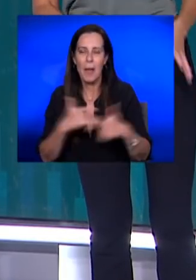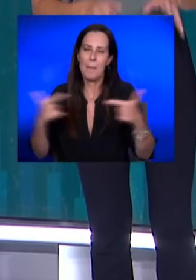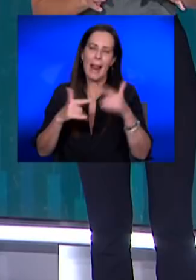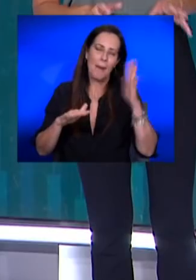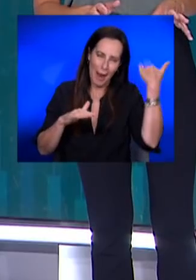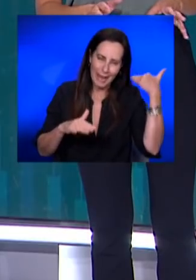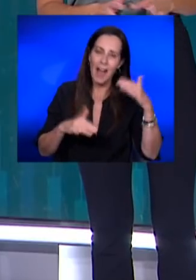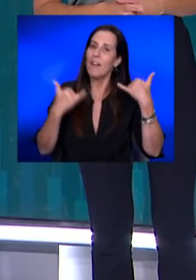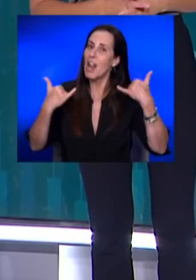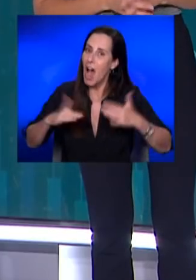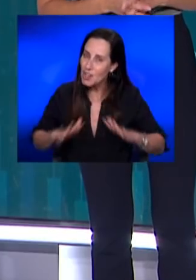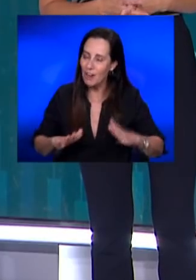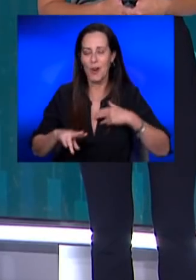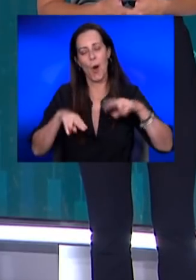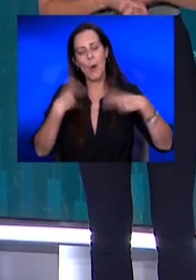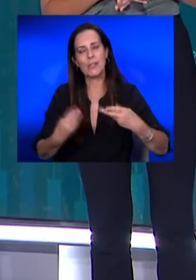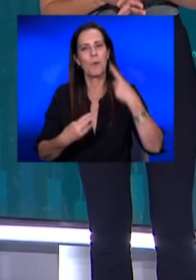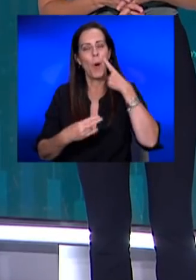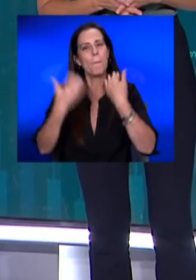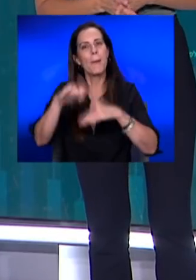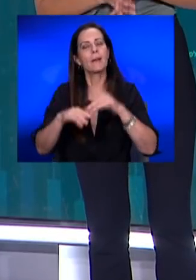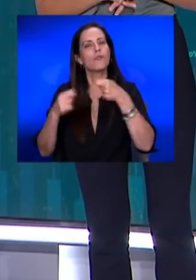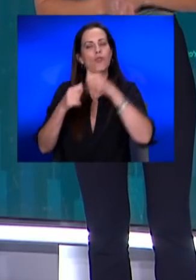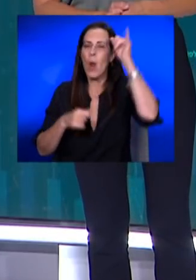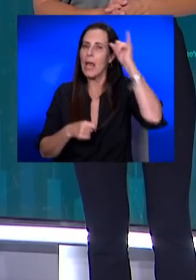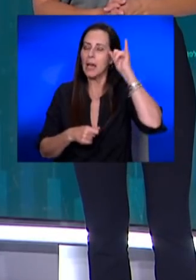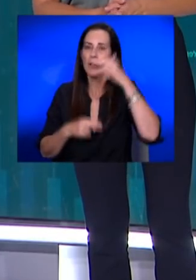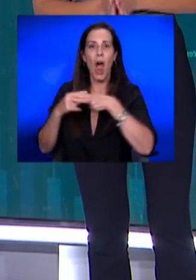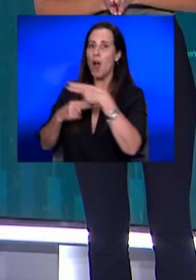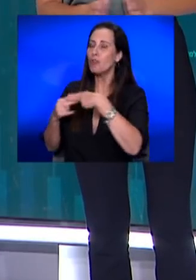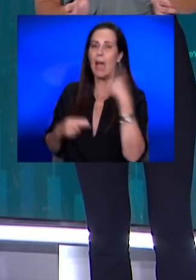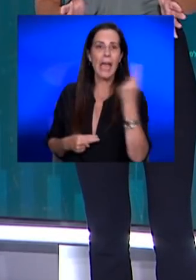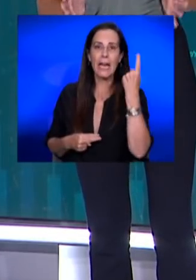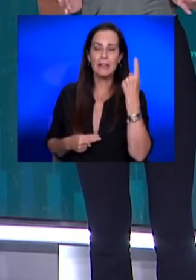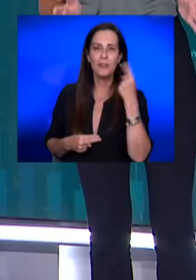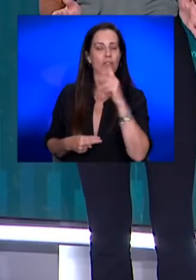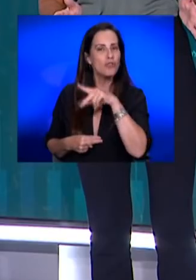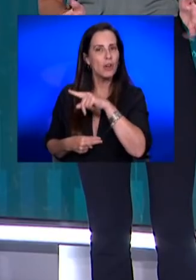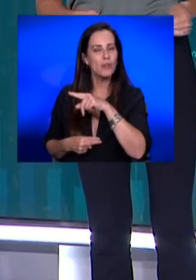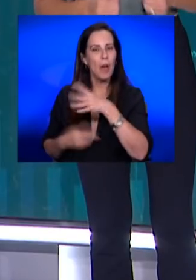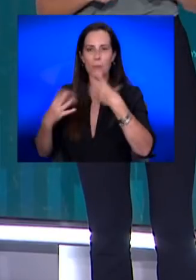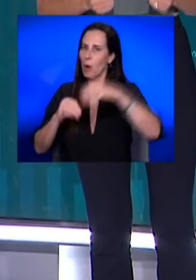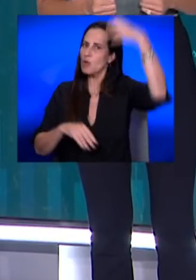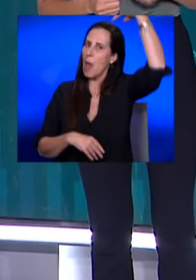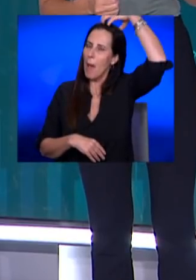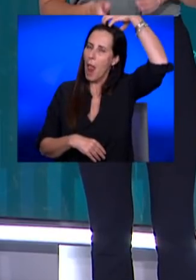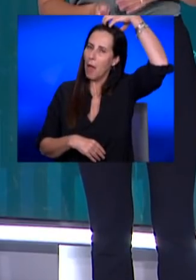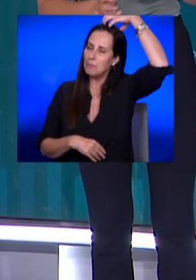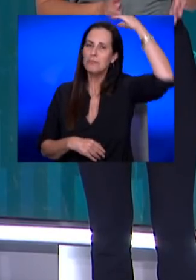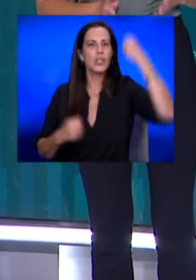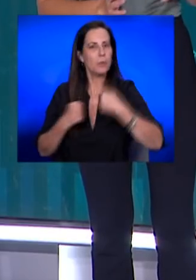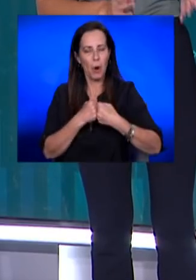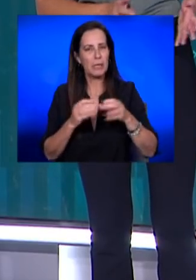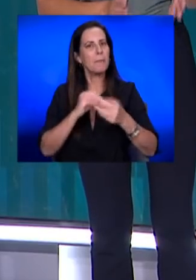והכל, אבל עכשיו אנחנו מביאות לכן את הפרק על ירדן, השכנה היחידה שלנו שבה יש משפחת מלוכה, כזו שמתמודדת